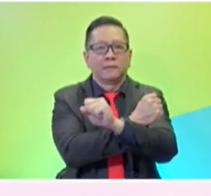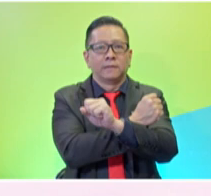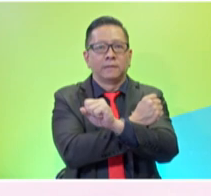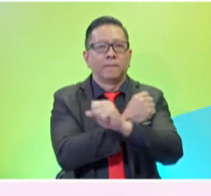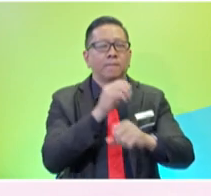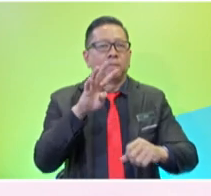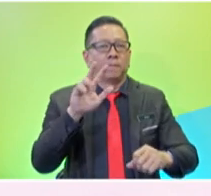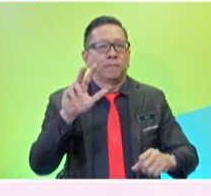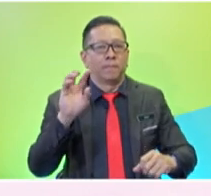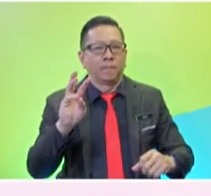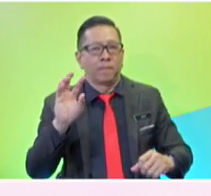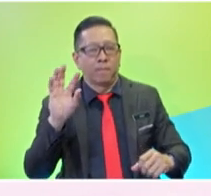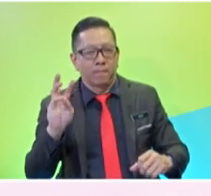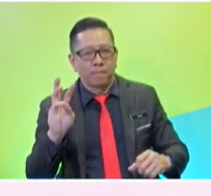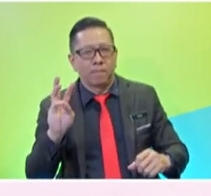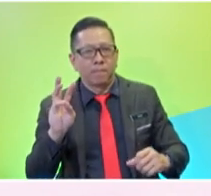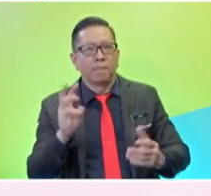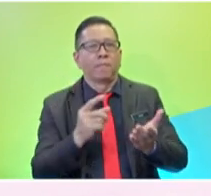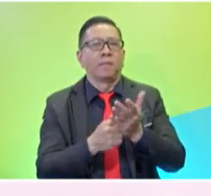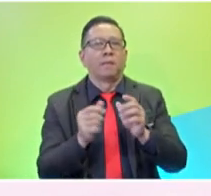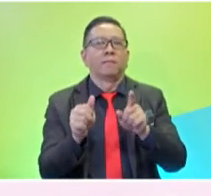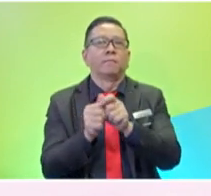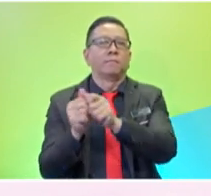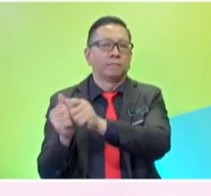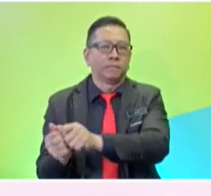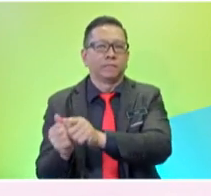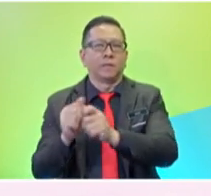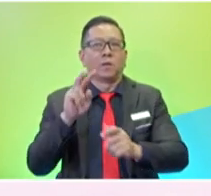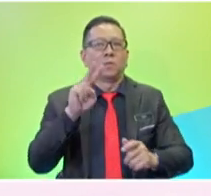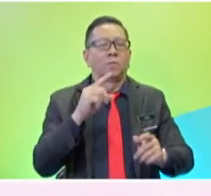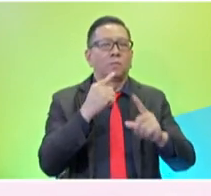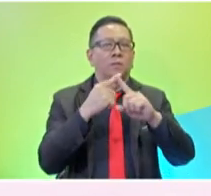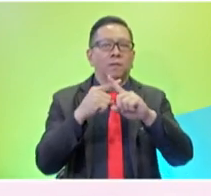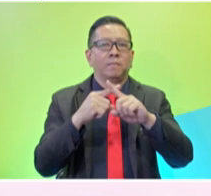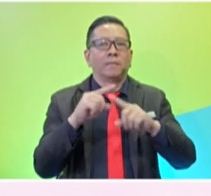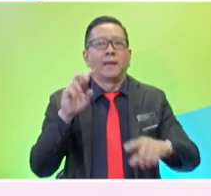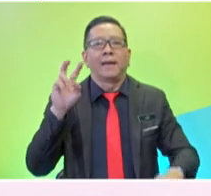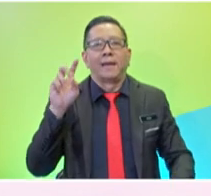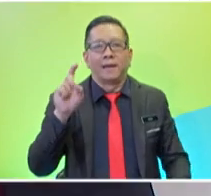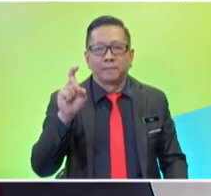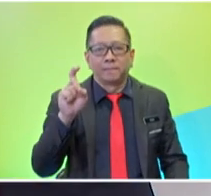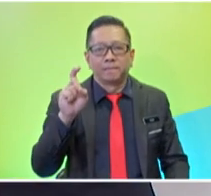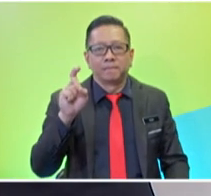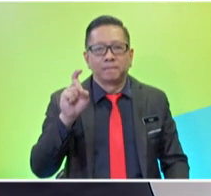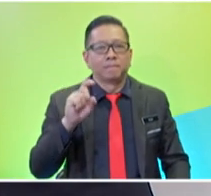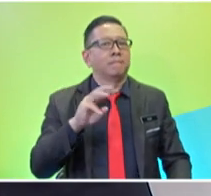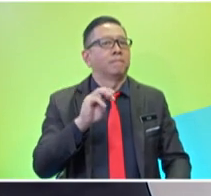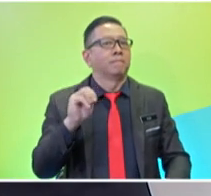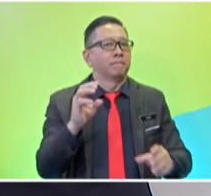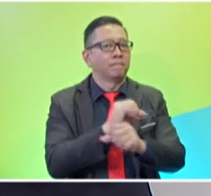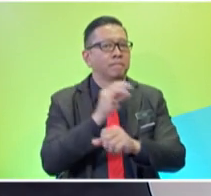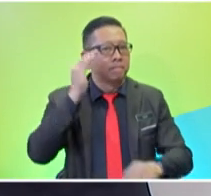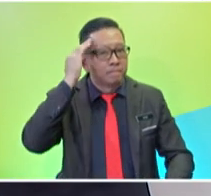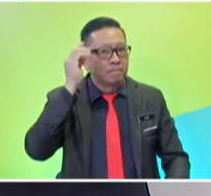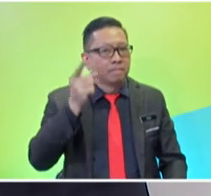kita dapatkan dengan 30 bersamaan dengan dua darat dengan x oke maka ibu-ibu dapat Nah Lihat di situ